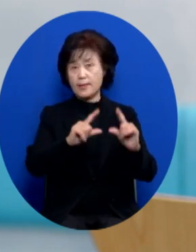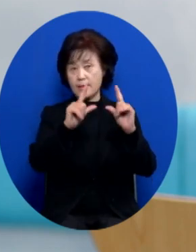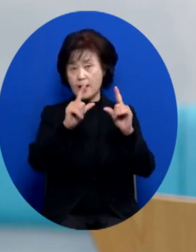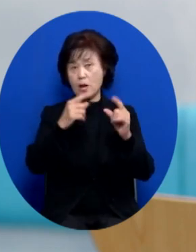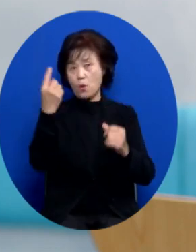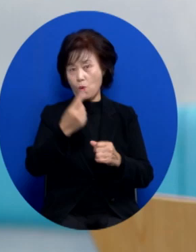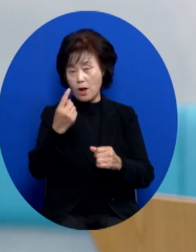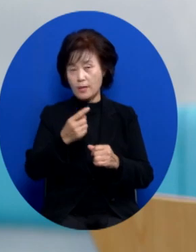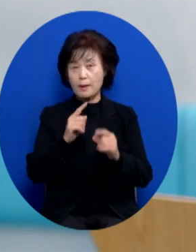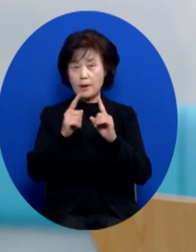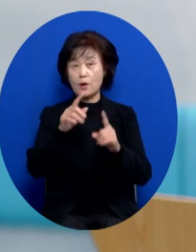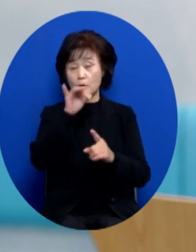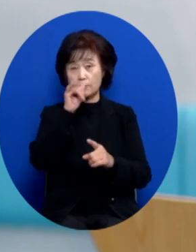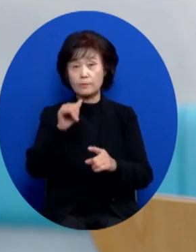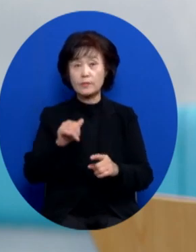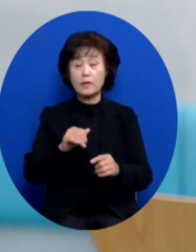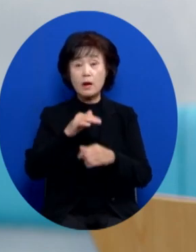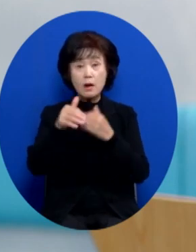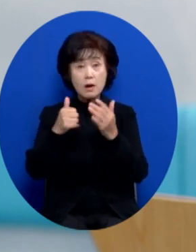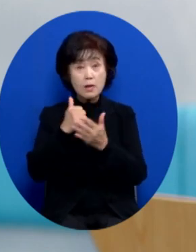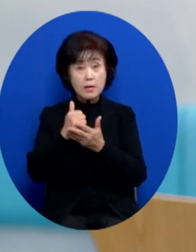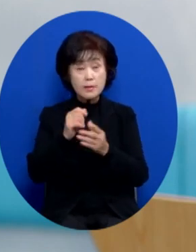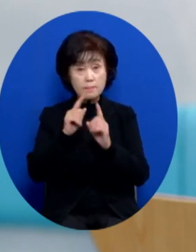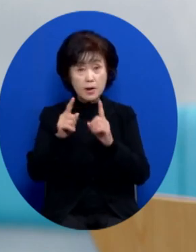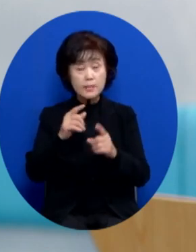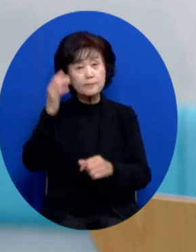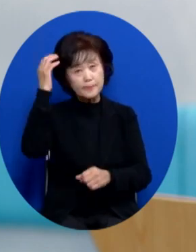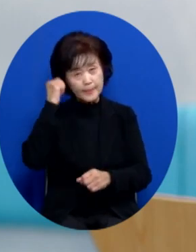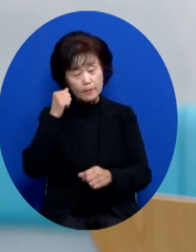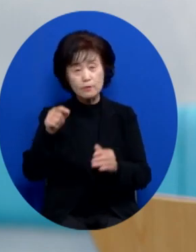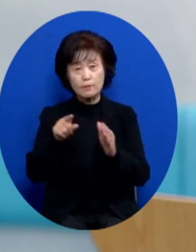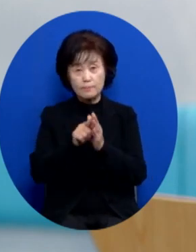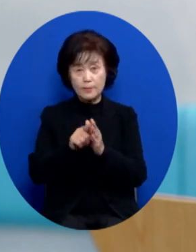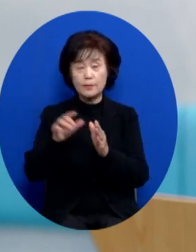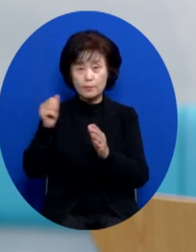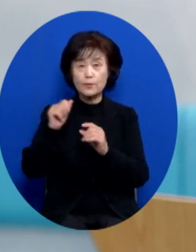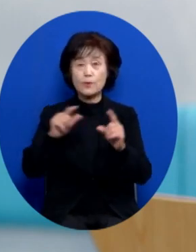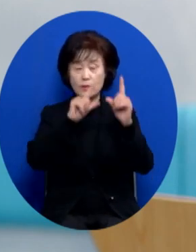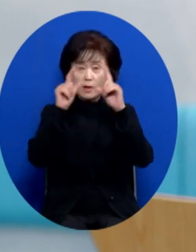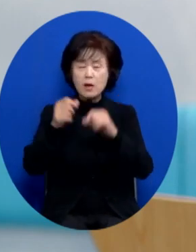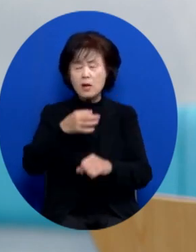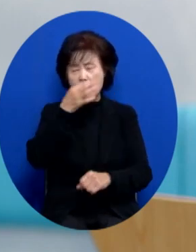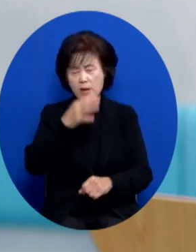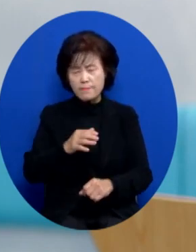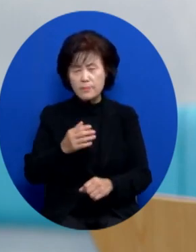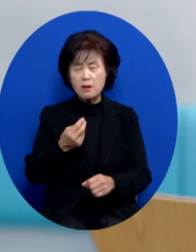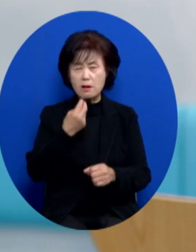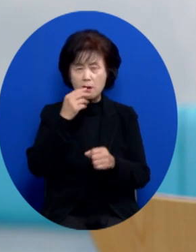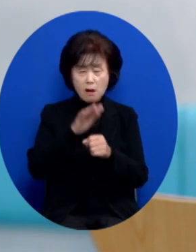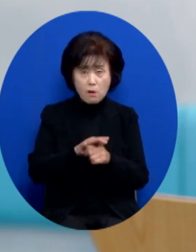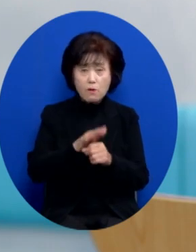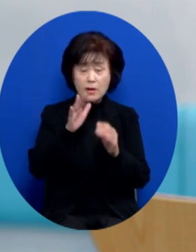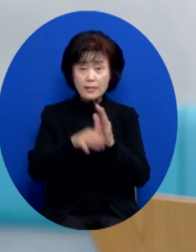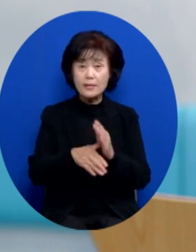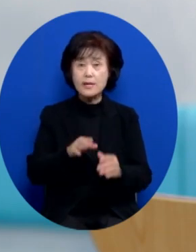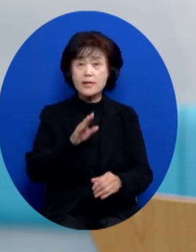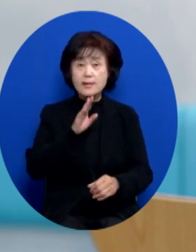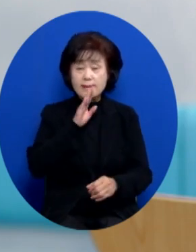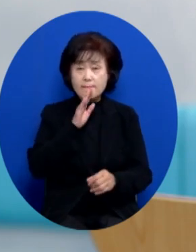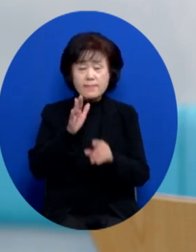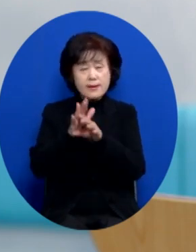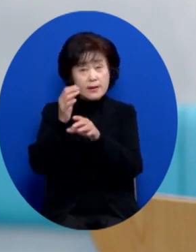이 말씀을 기억하고 믿음으로 살면서 힘들고 억울할 때 진짜 의지해야 할